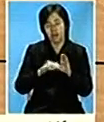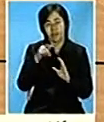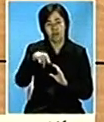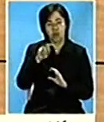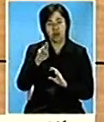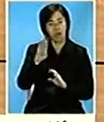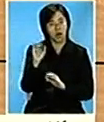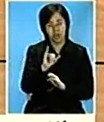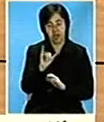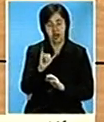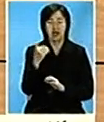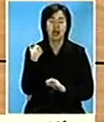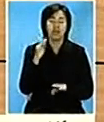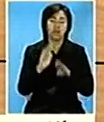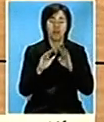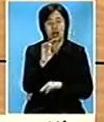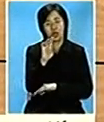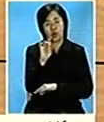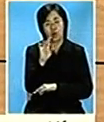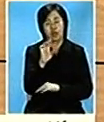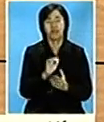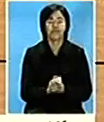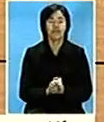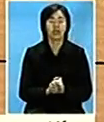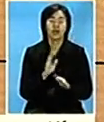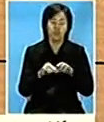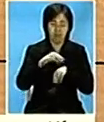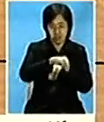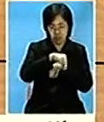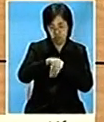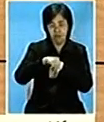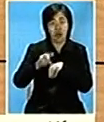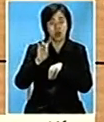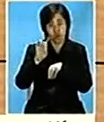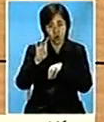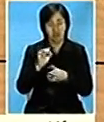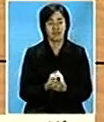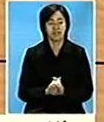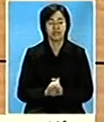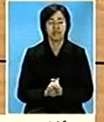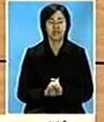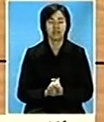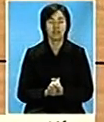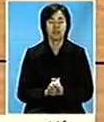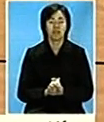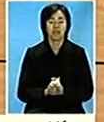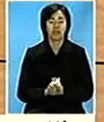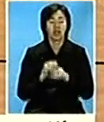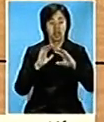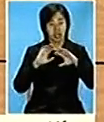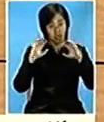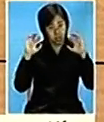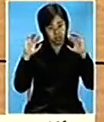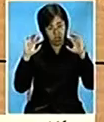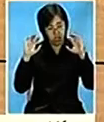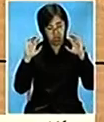ผมว่ามีเกินกว่า100สาขาวิชาชีพ นั้นถ้ารัฐบาลสามารถ